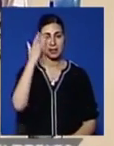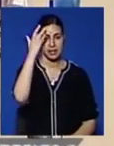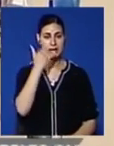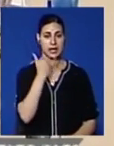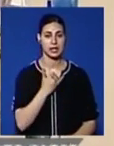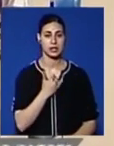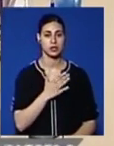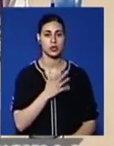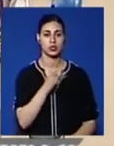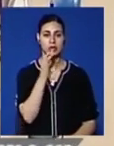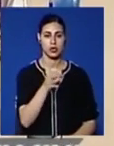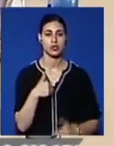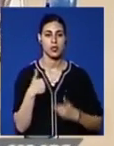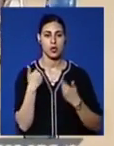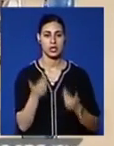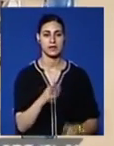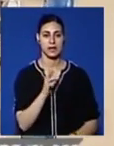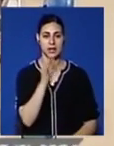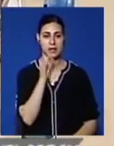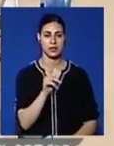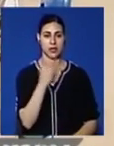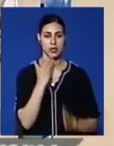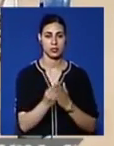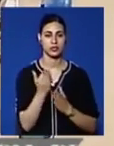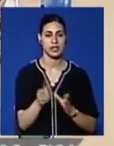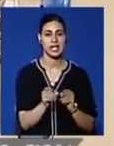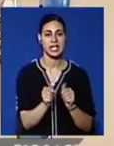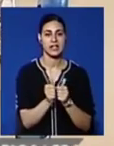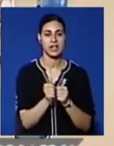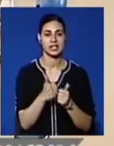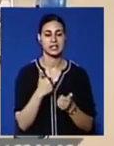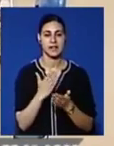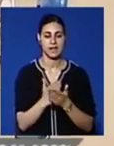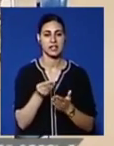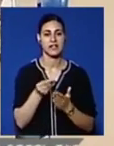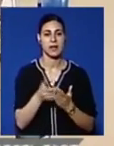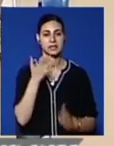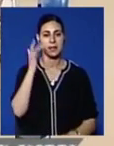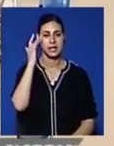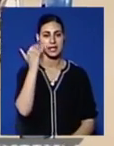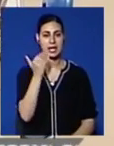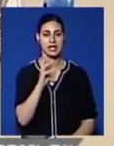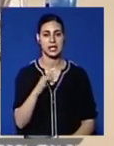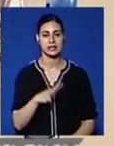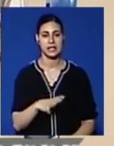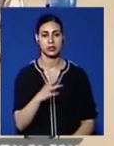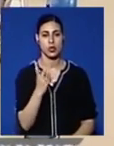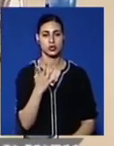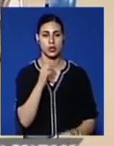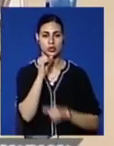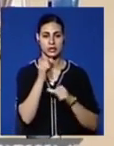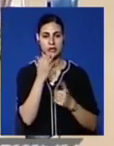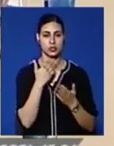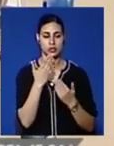დამაბარა თქვენთვის მოკითხვა გადმომეცა და მეთქვა, რომ ჩვენ თქვენთან ვართ. ჩვენ ვაფასებთ ამერიკის შეერთებული შტატებისა და საქართველოს